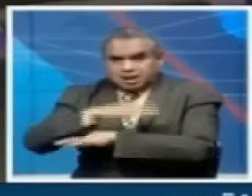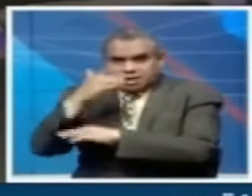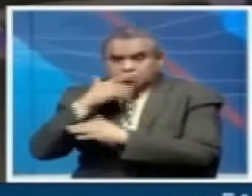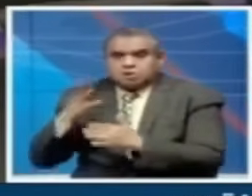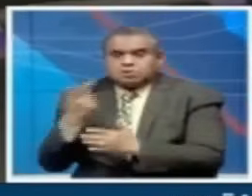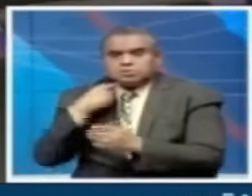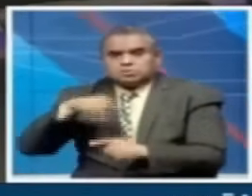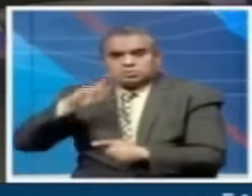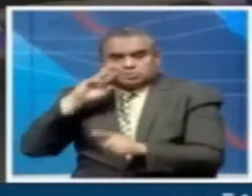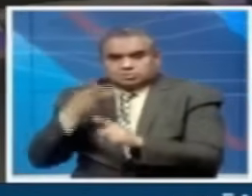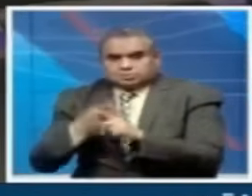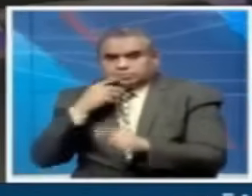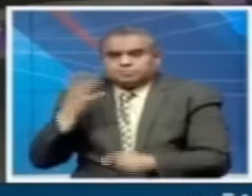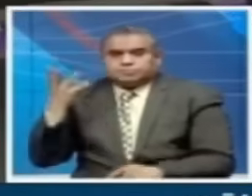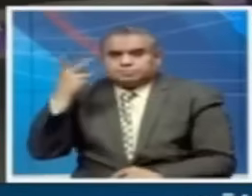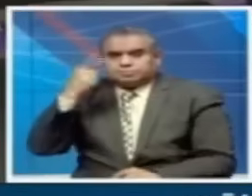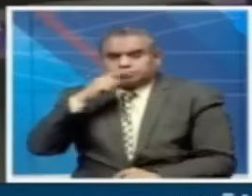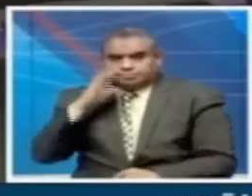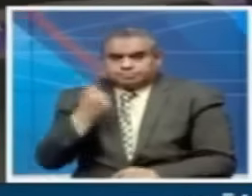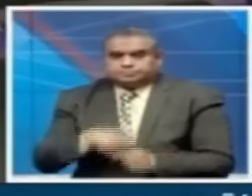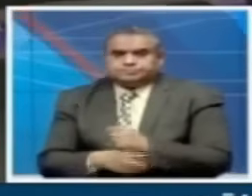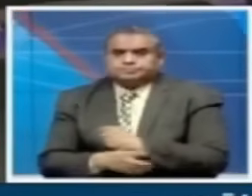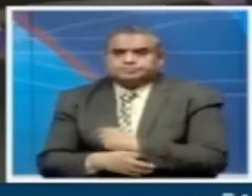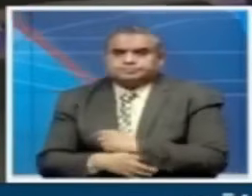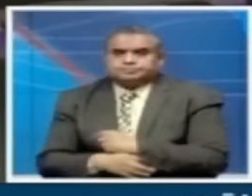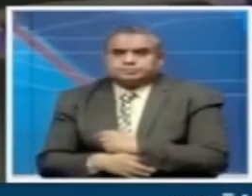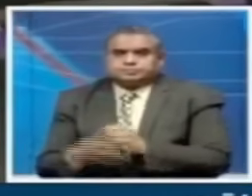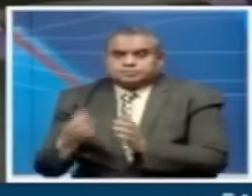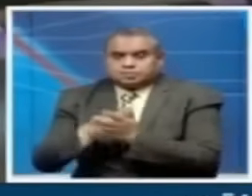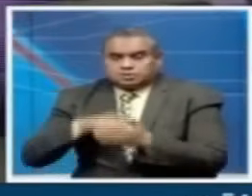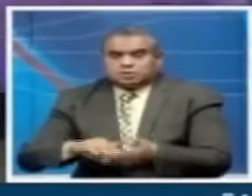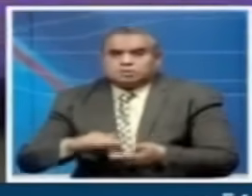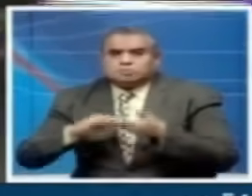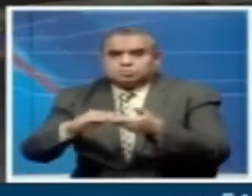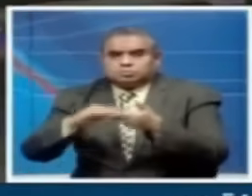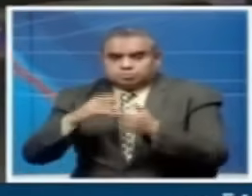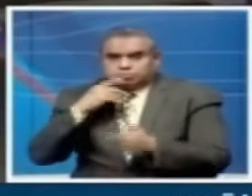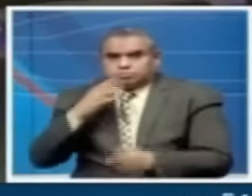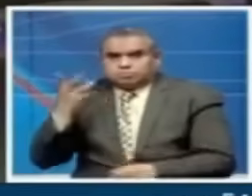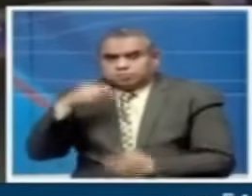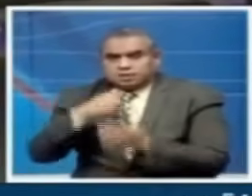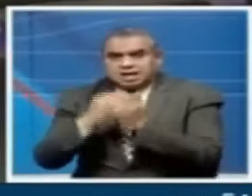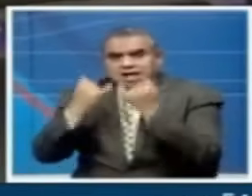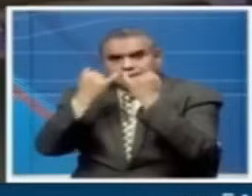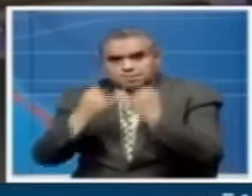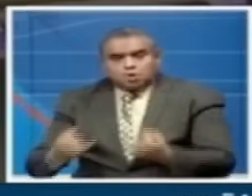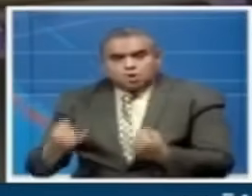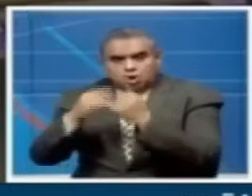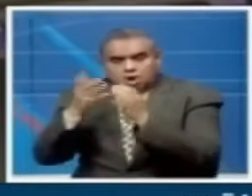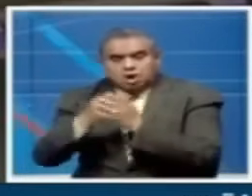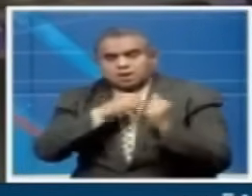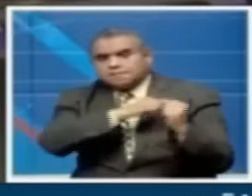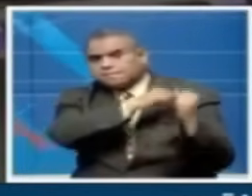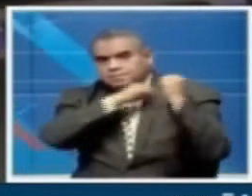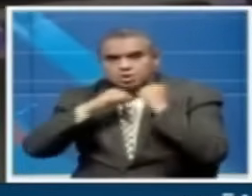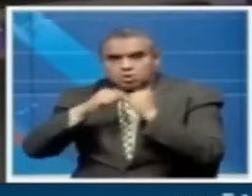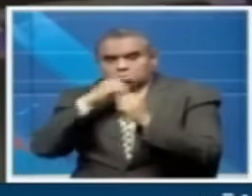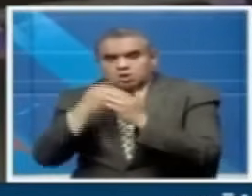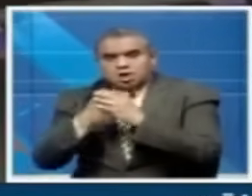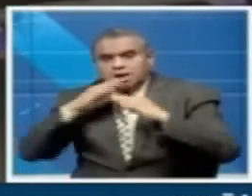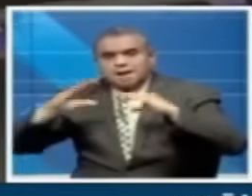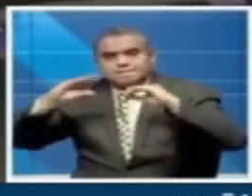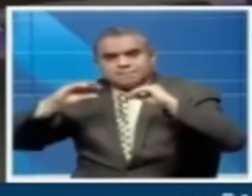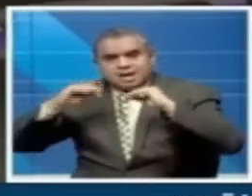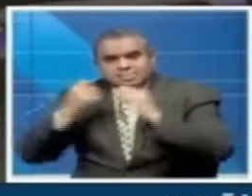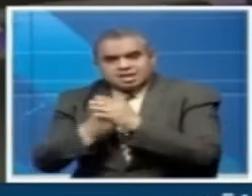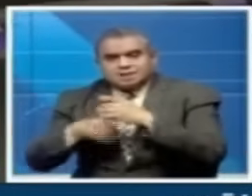لاحظنا وجود عدد من المساعدات يحوي على الخيام، على البطاطين، على بعض المراتب الخاصة